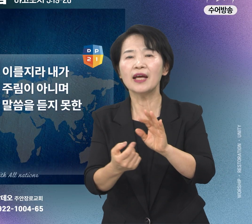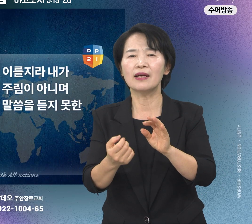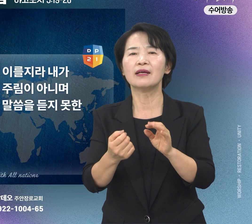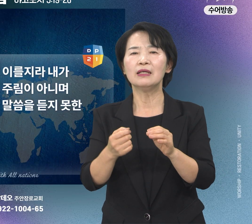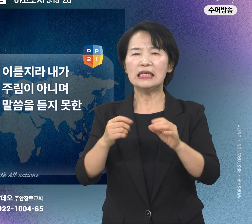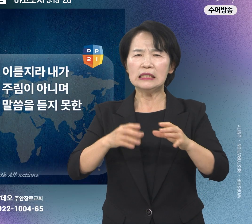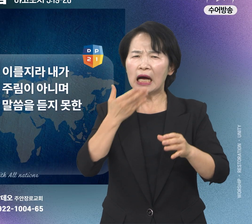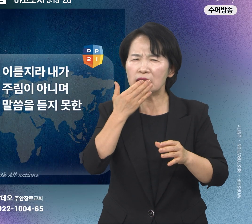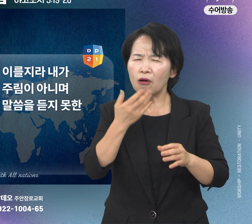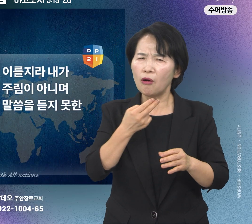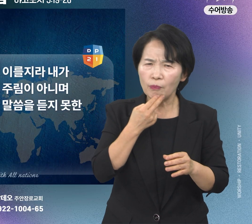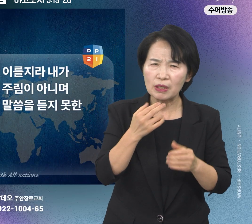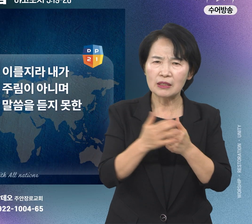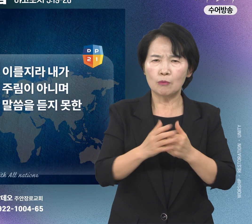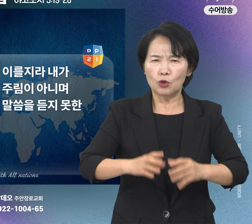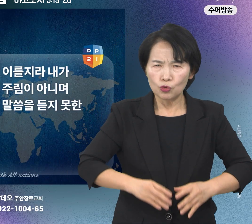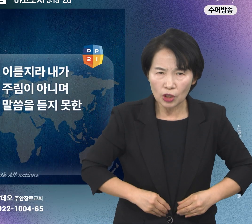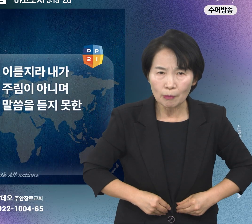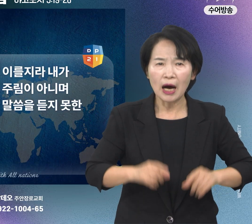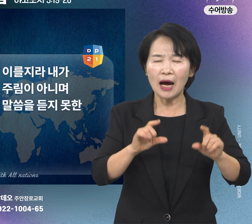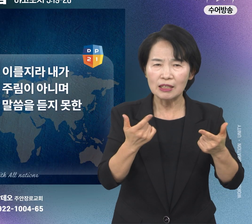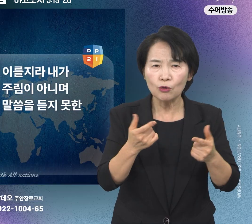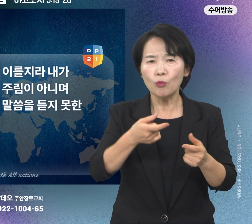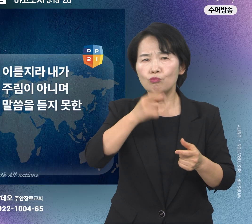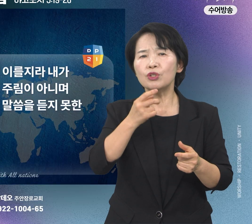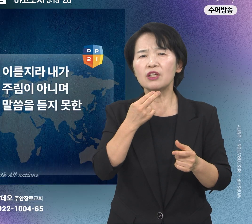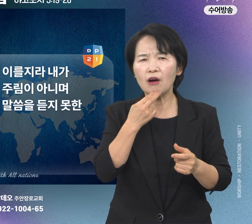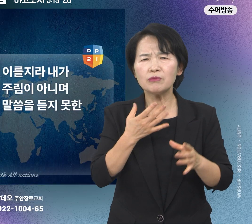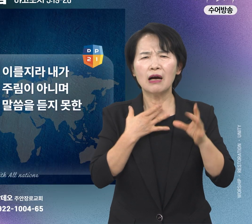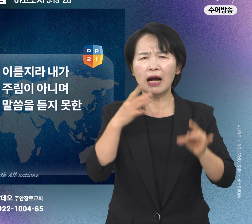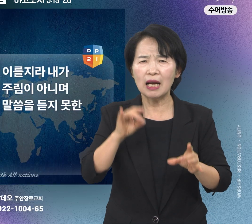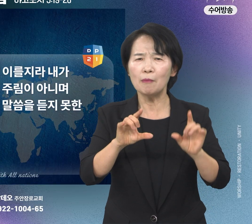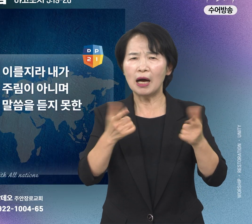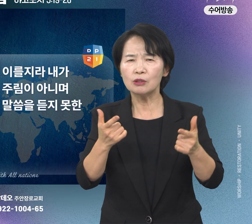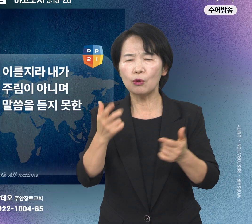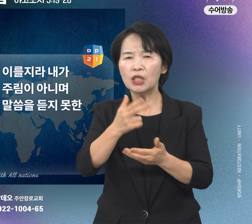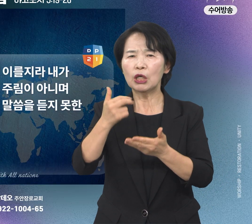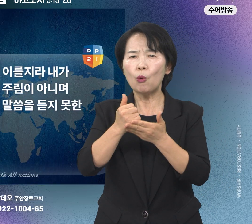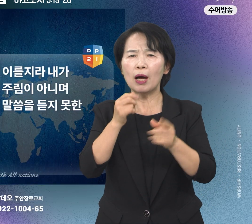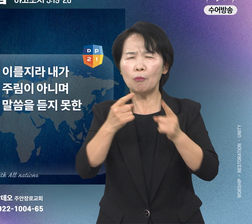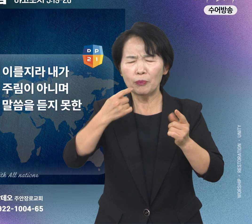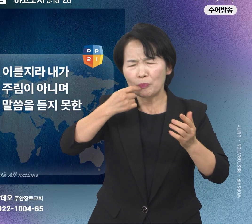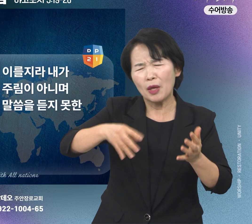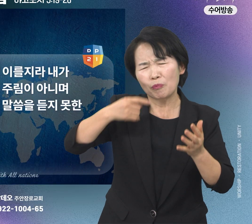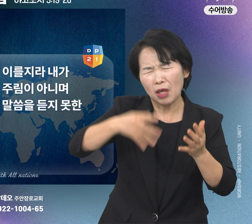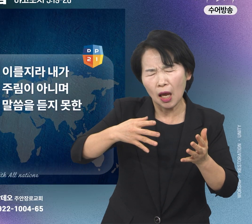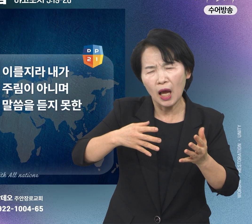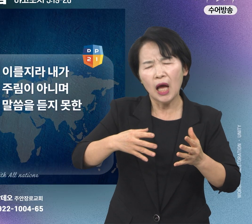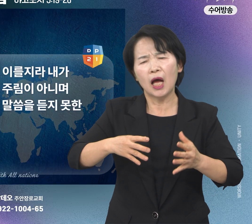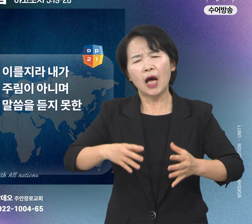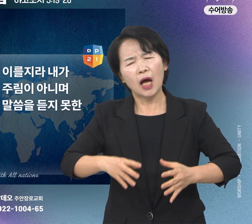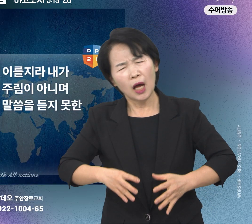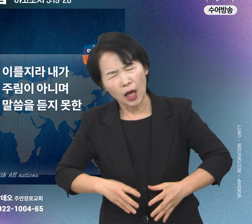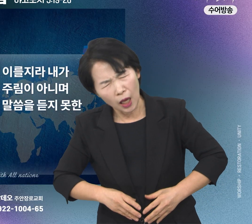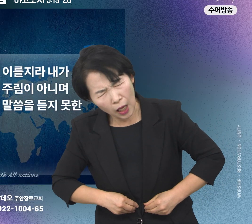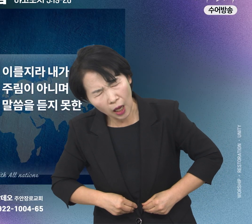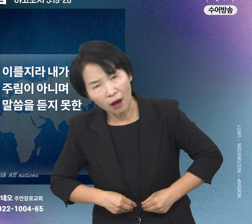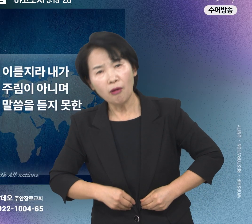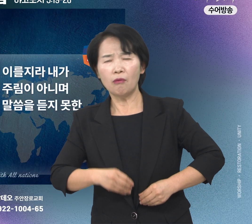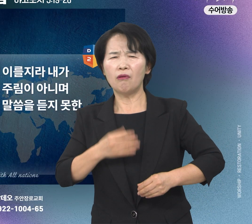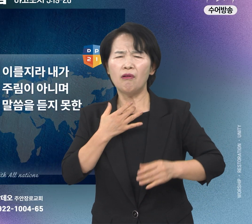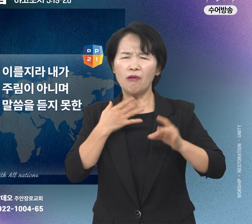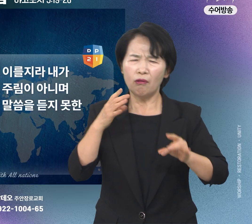주림이 아니며 물이 없어 가람이 아니오 여호와의 말씀을 듣지 못한 기갈이라. 아멘.